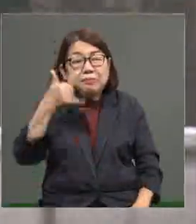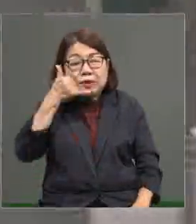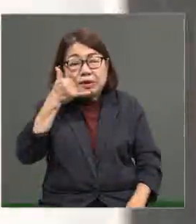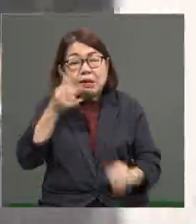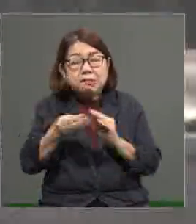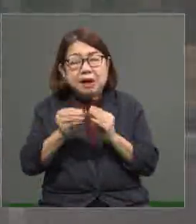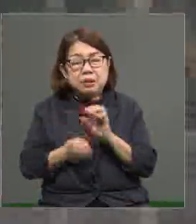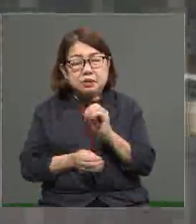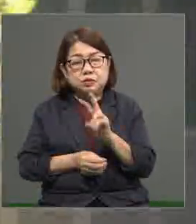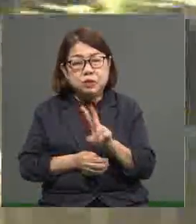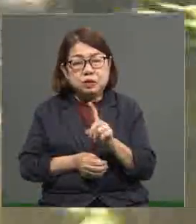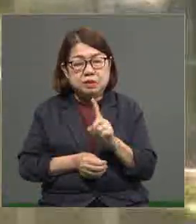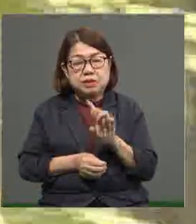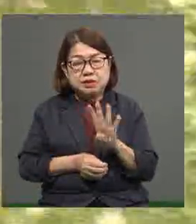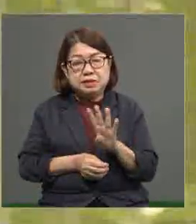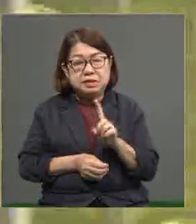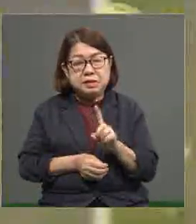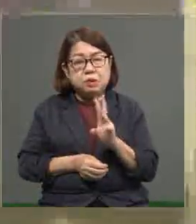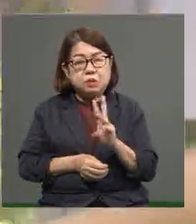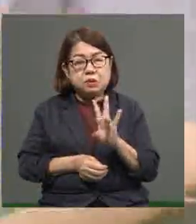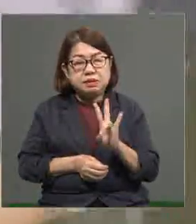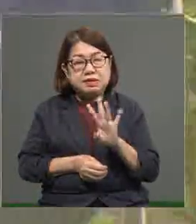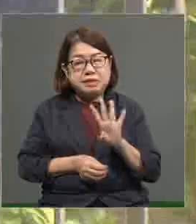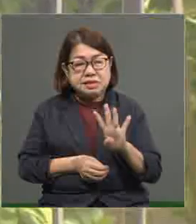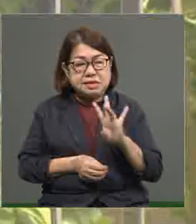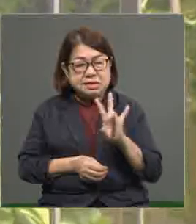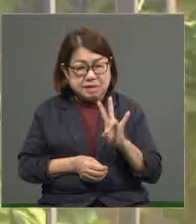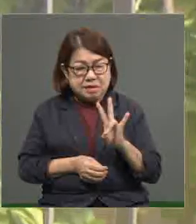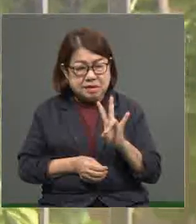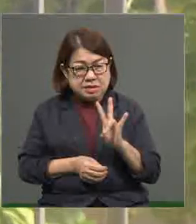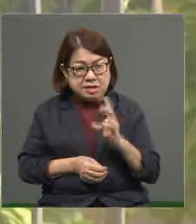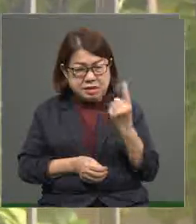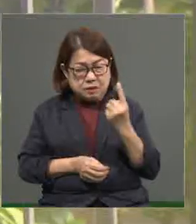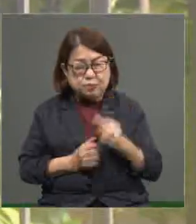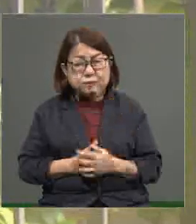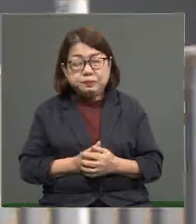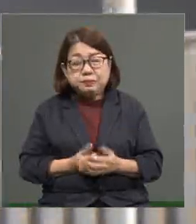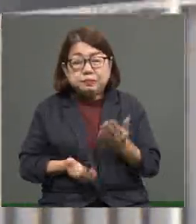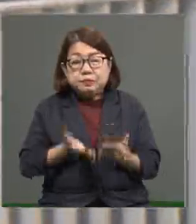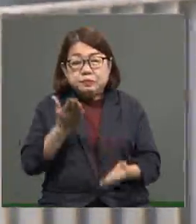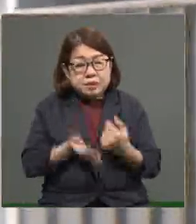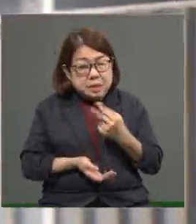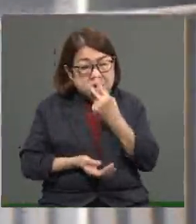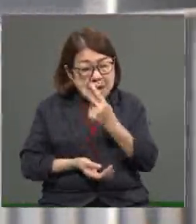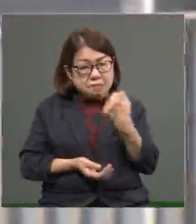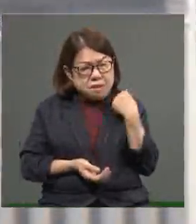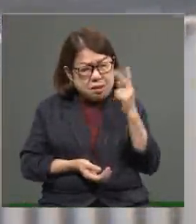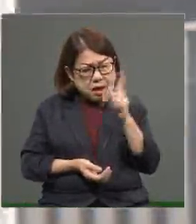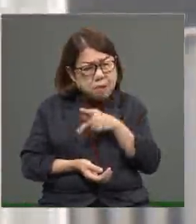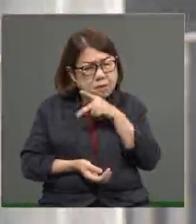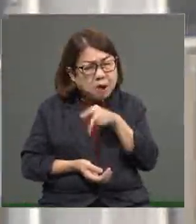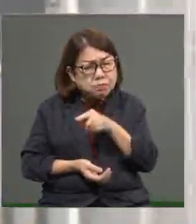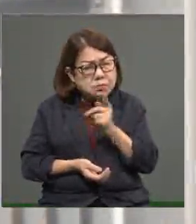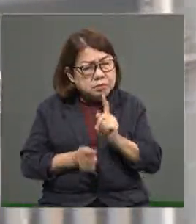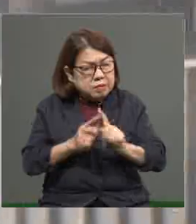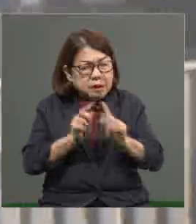021 41 6747เท่านั้นนะครับหรือคุณผู้ชมสามารถแจ้งเบาะแสข่าวปลอมและอาชยากรรมออนไลน์